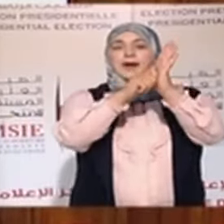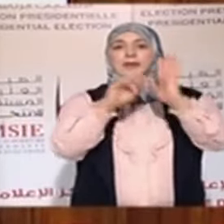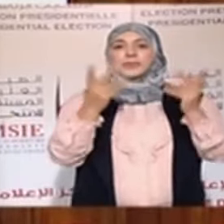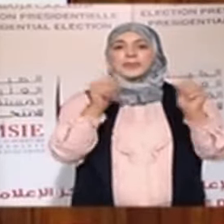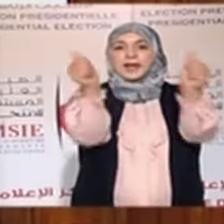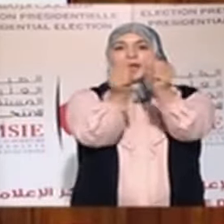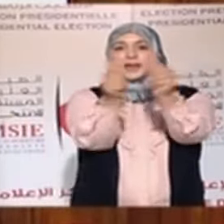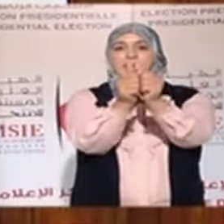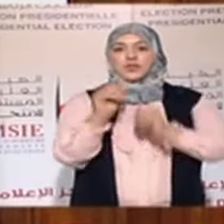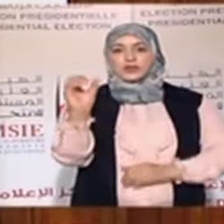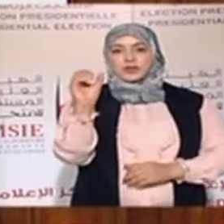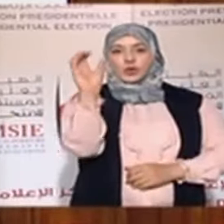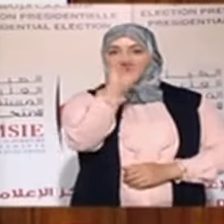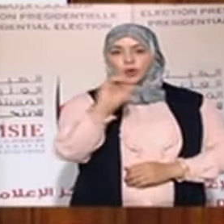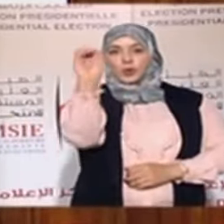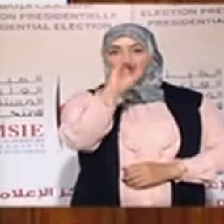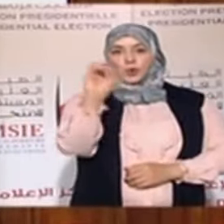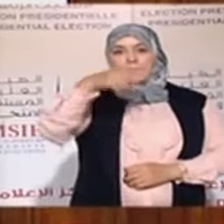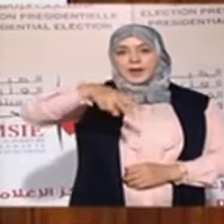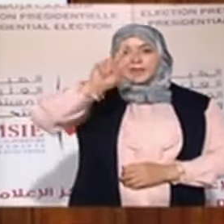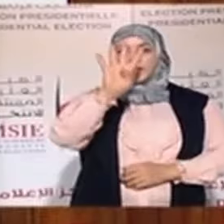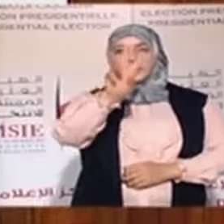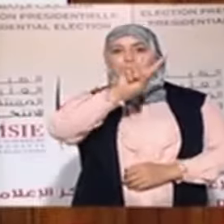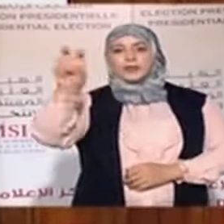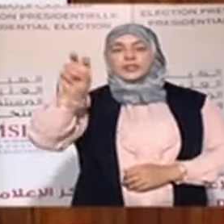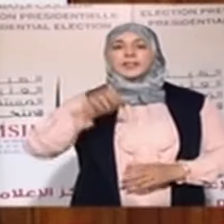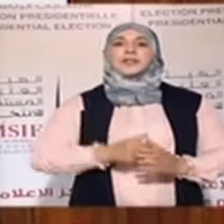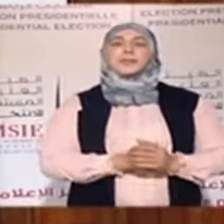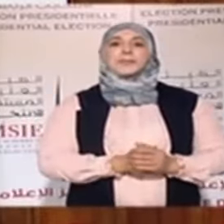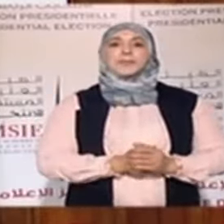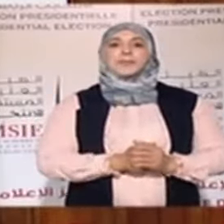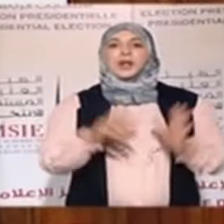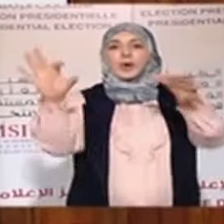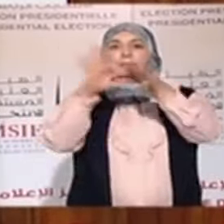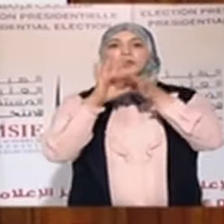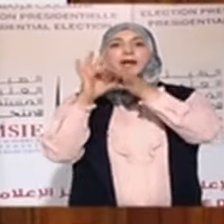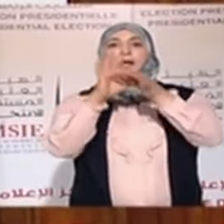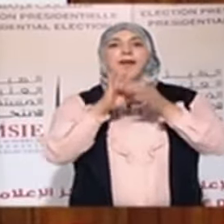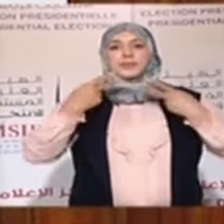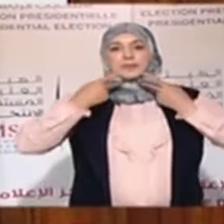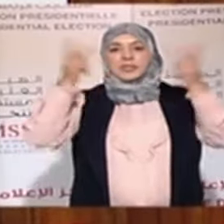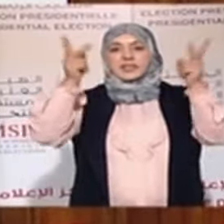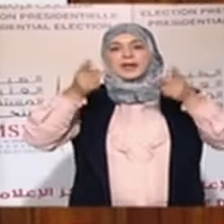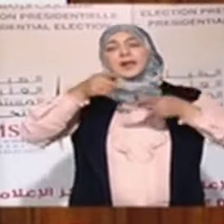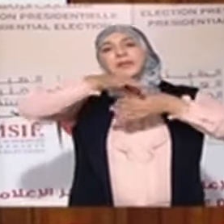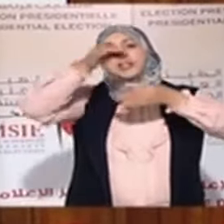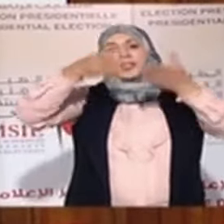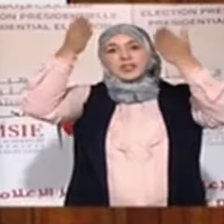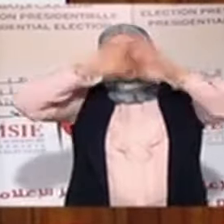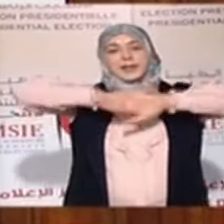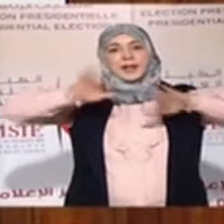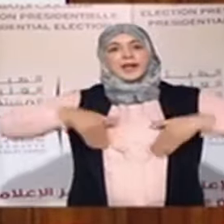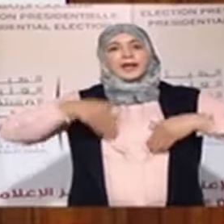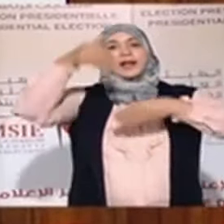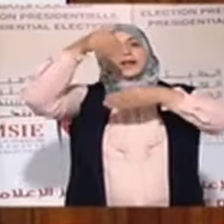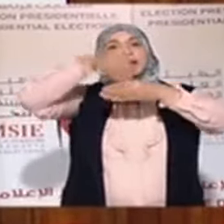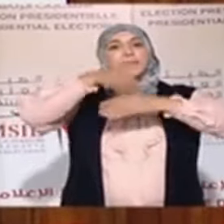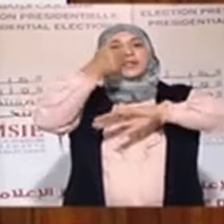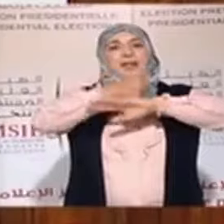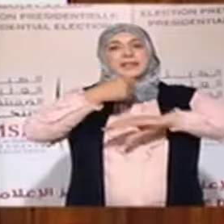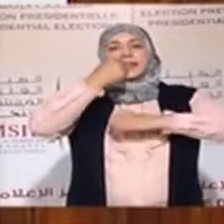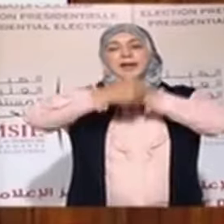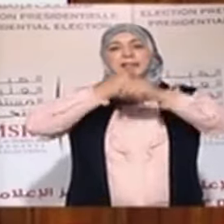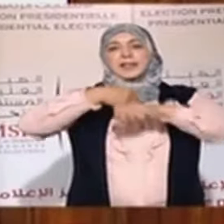في 11 من شهر أكتوبر 2024 والمتعلق بالتصريح بالنتائج النهائية للانتخابات الرئاسية